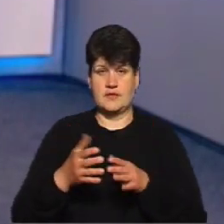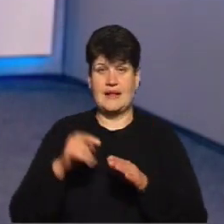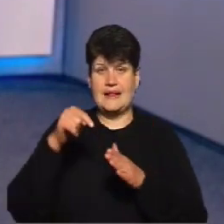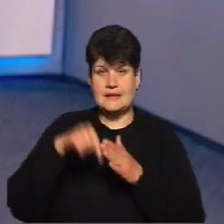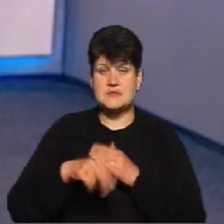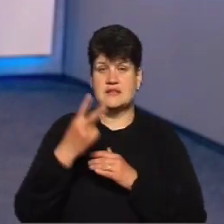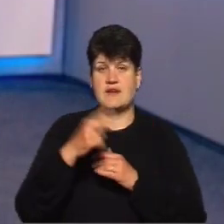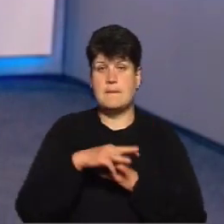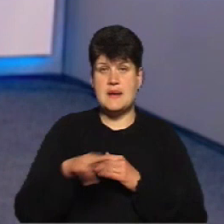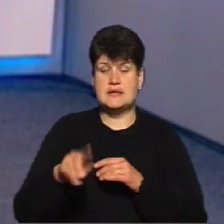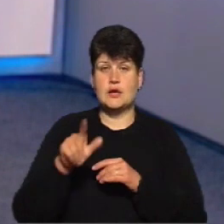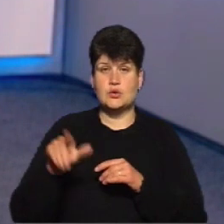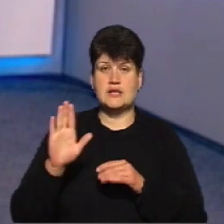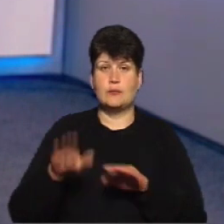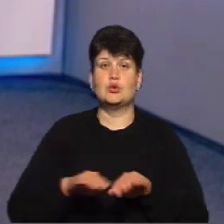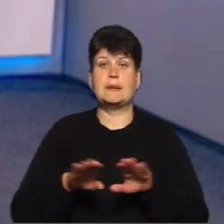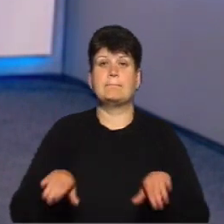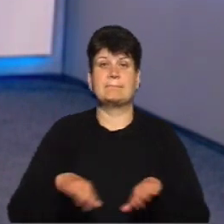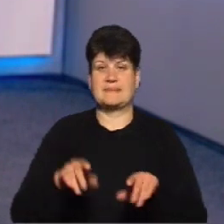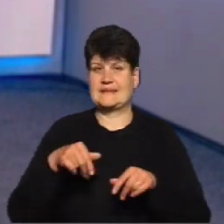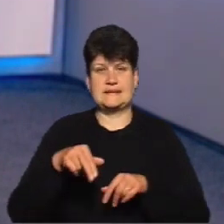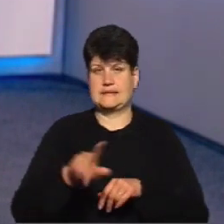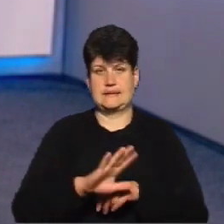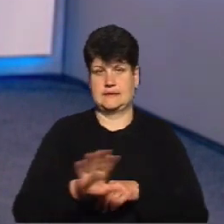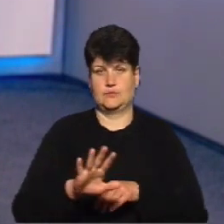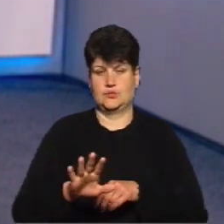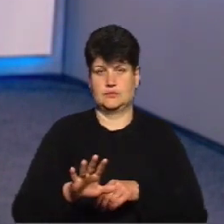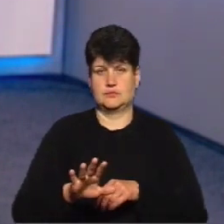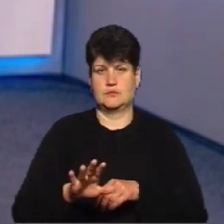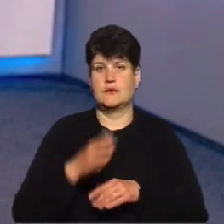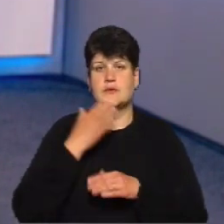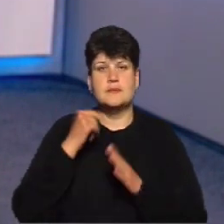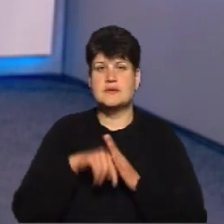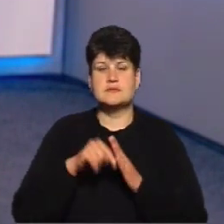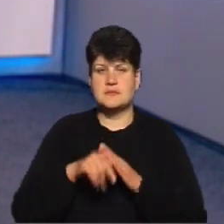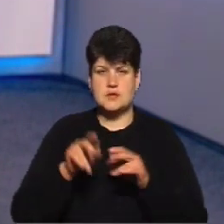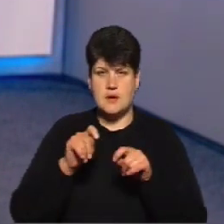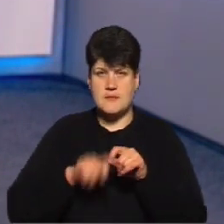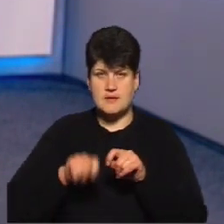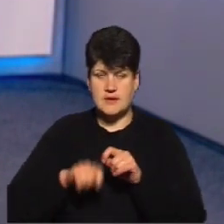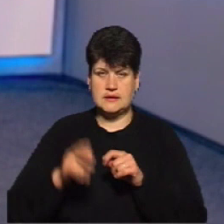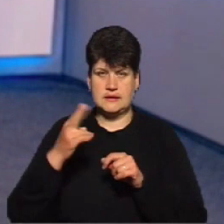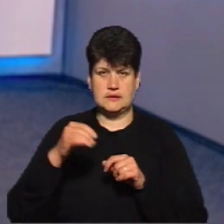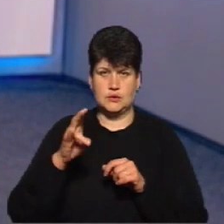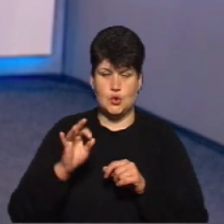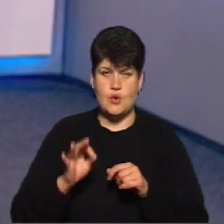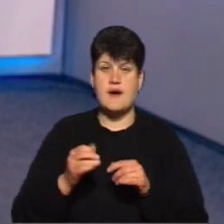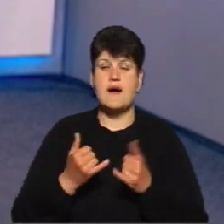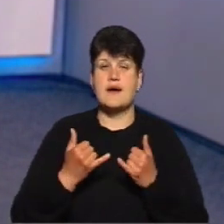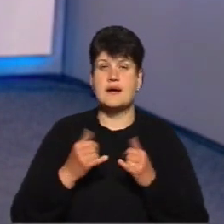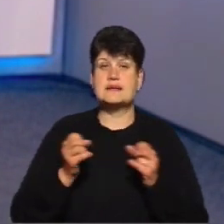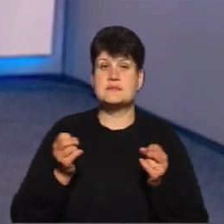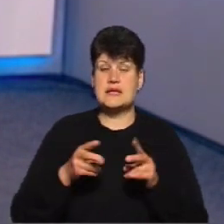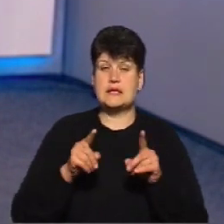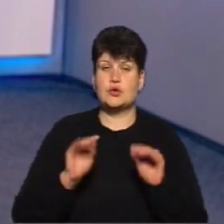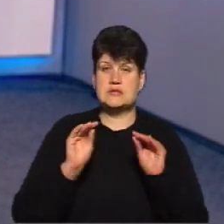плисти, а не йти. Тому навіть доцільності такої нема обстежувати це дно. Але спеціально для того встановлюються буйки, щоб